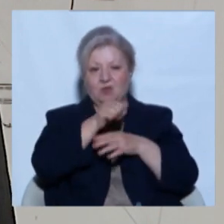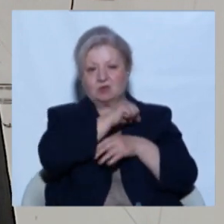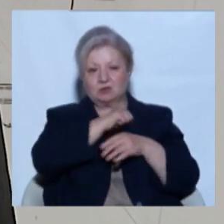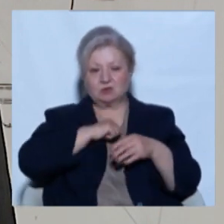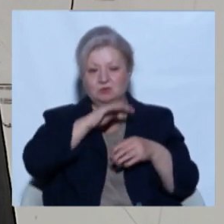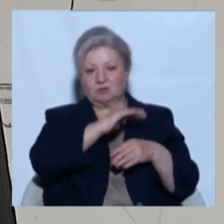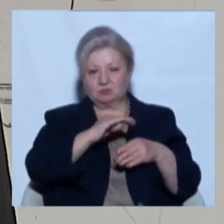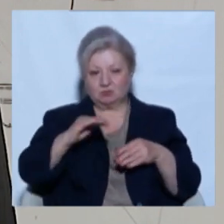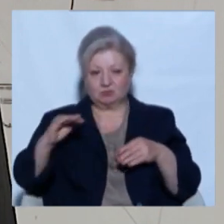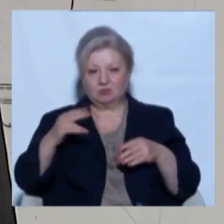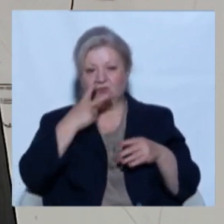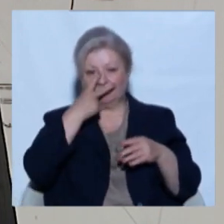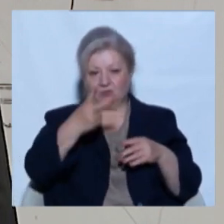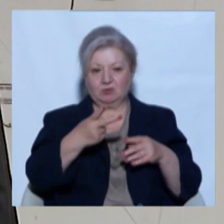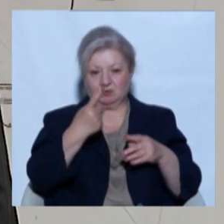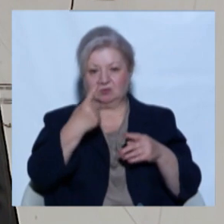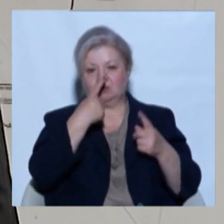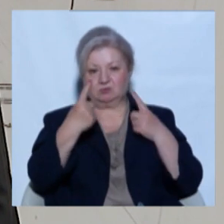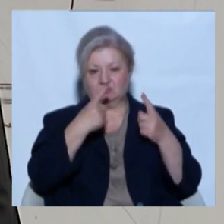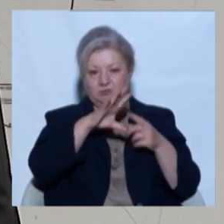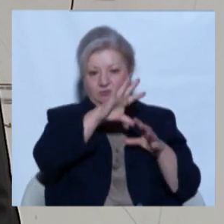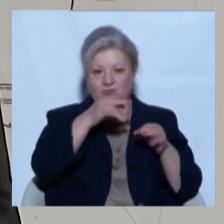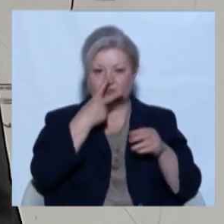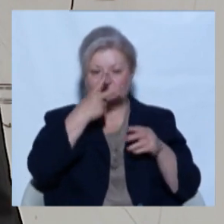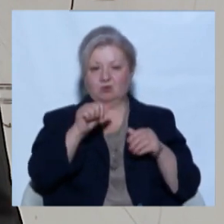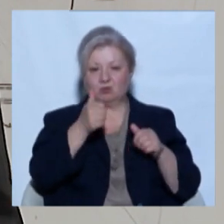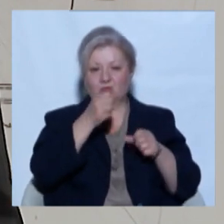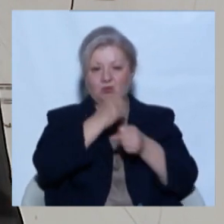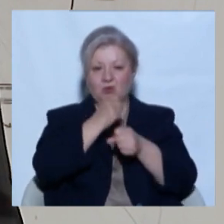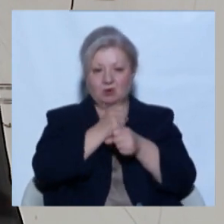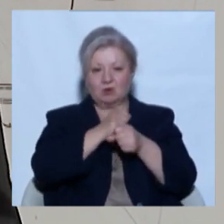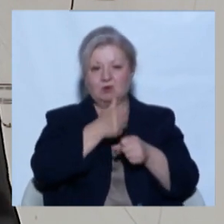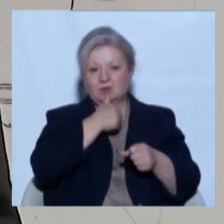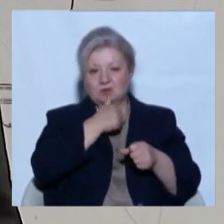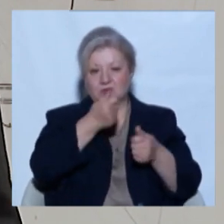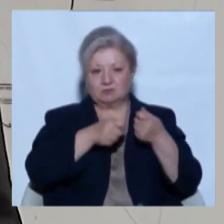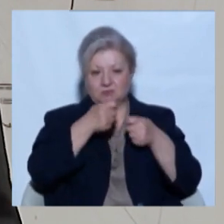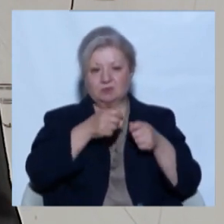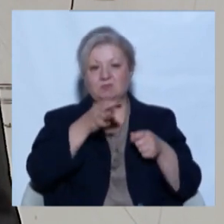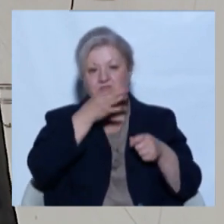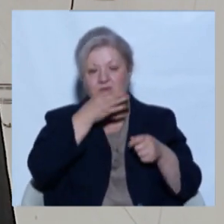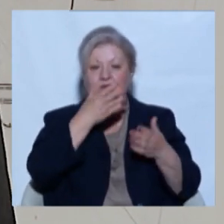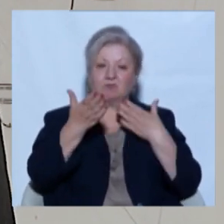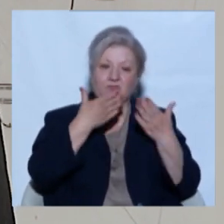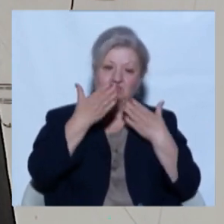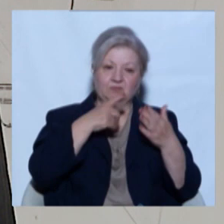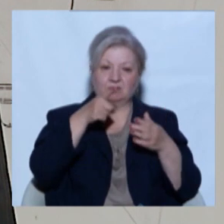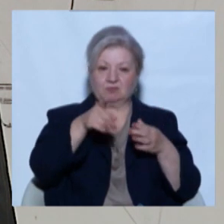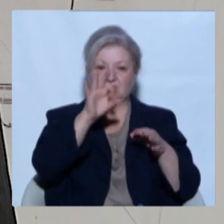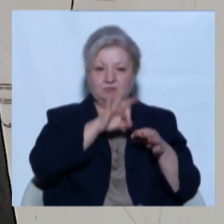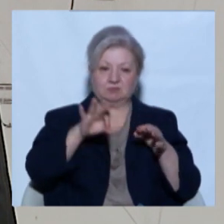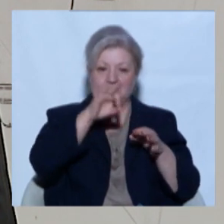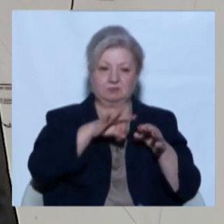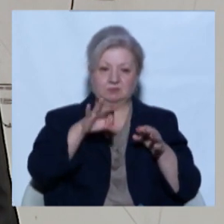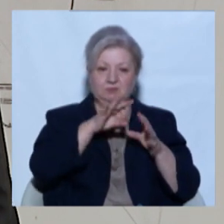ბავშვები მოდით ნახოთ თითოეული ვიდეო, ნახოთ როგორ ჩაატარეს ბავშვებმა ექსპერიმენტი. მერე ვიმსჯელოთ ამ